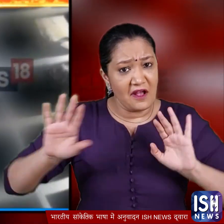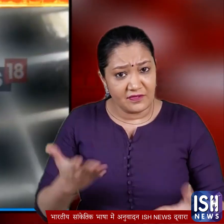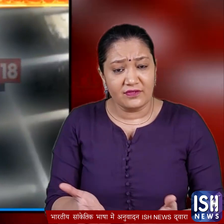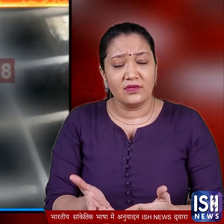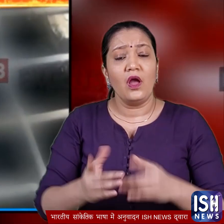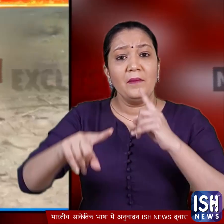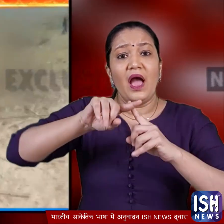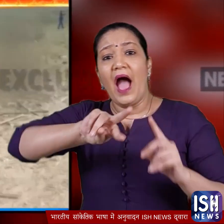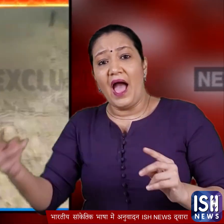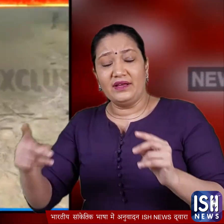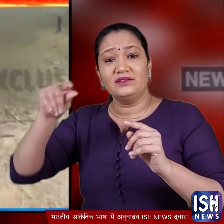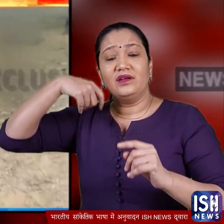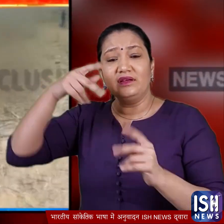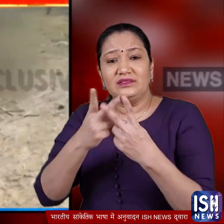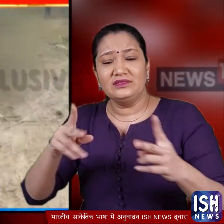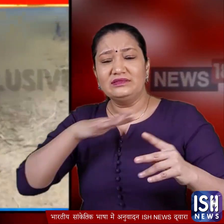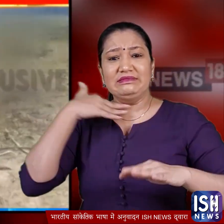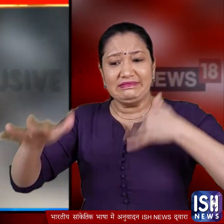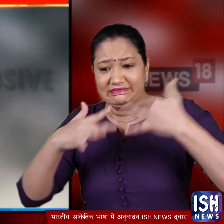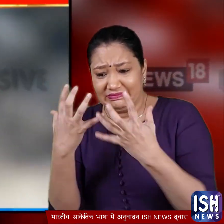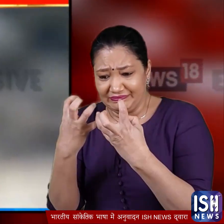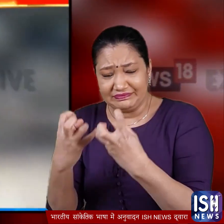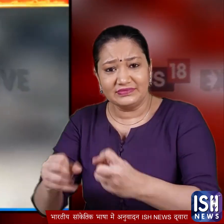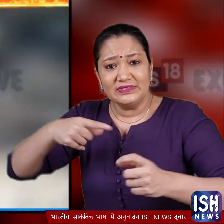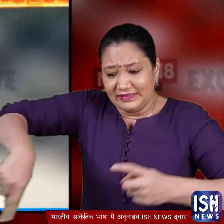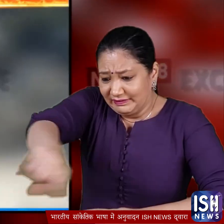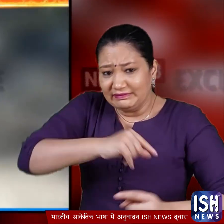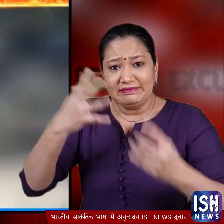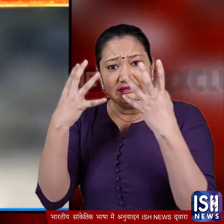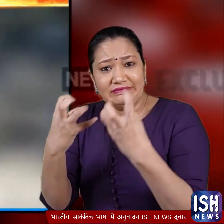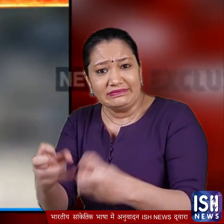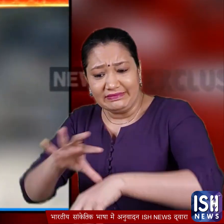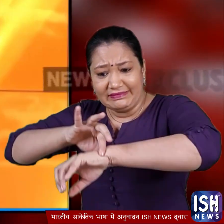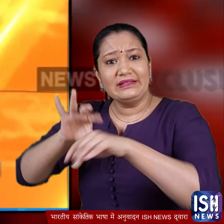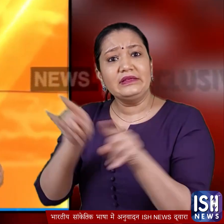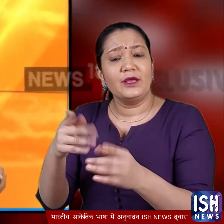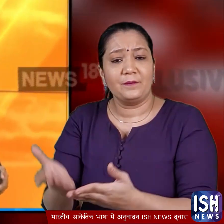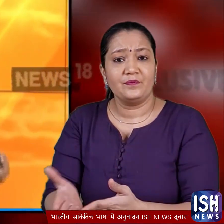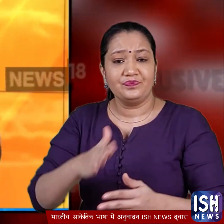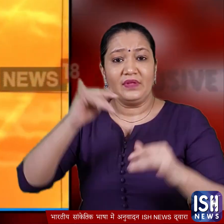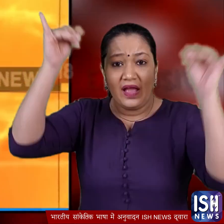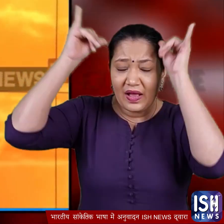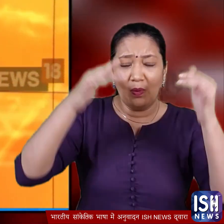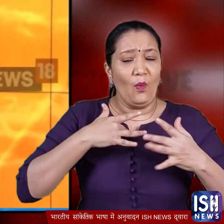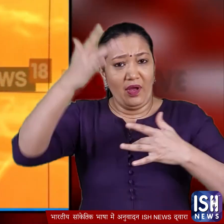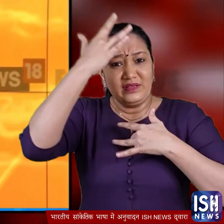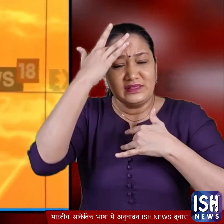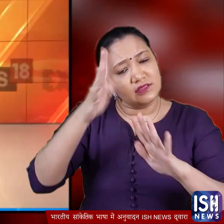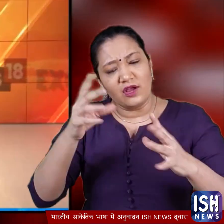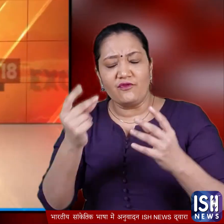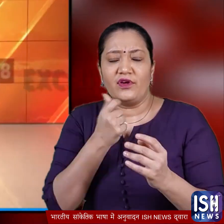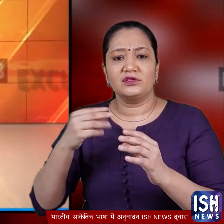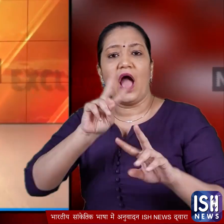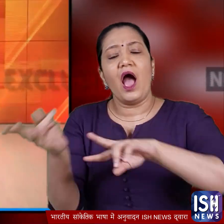बिखरे दिखाई दिए थे, जबकि एक दूसरी तस्वीर में तो कई कंकाल एक गड्ढे में पड़े नजर आए। जबकि जिन गायों की हालत खराब पाई गई